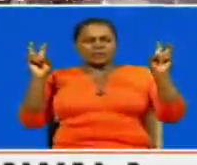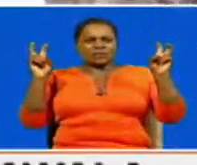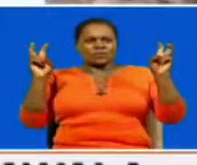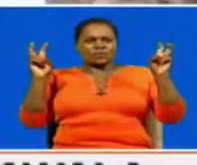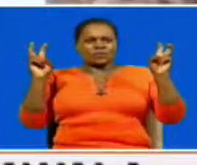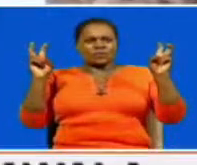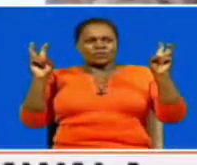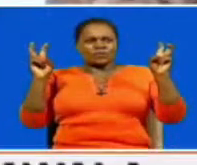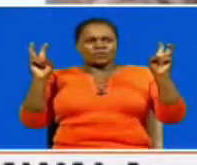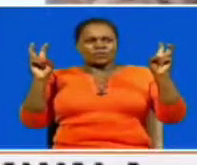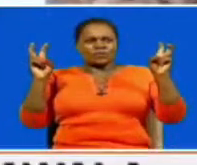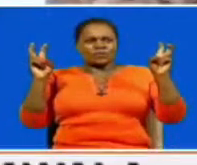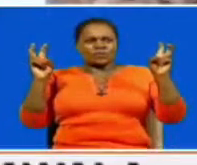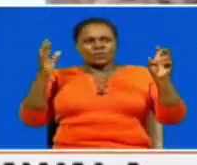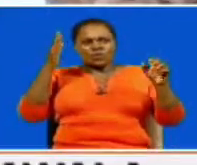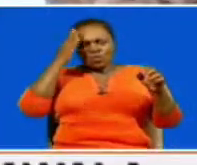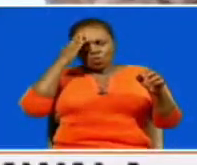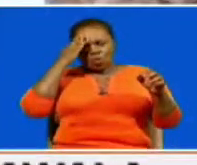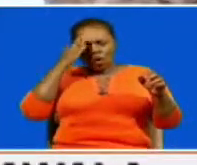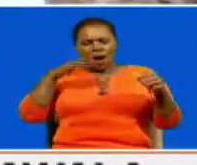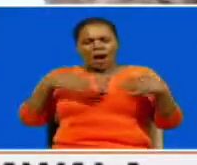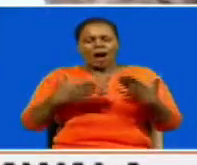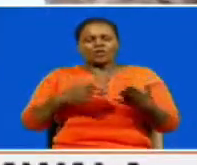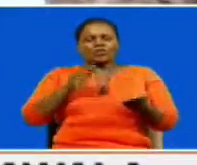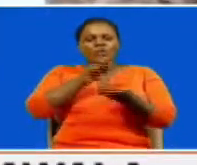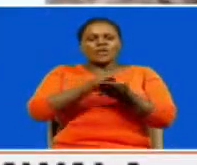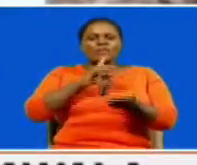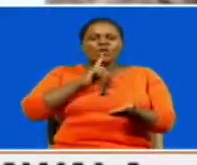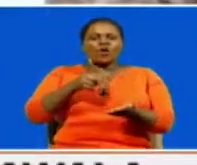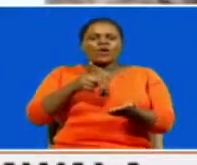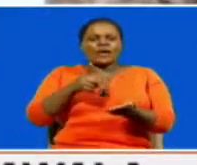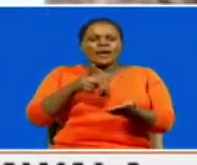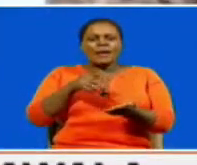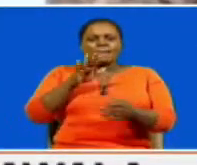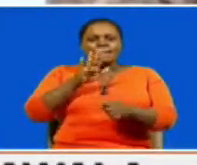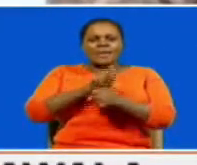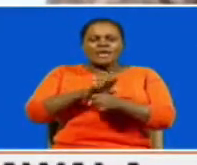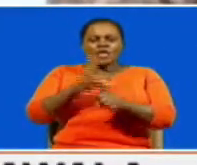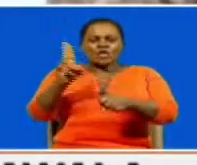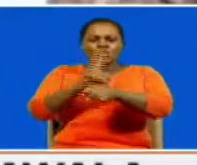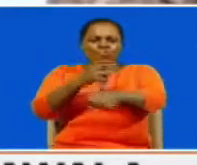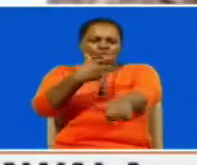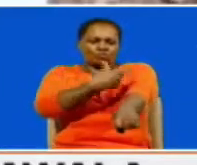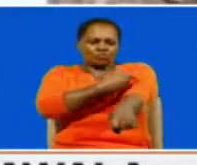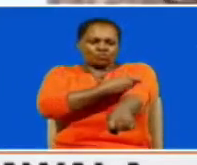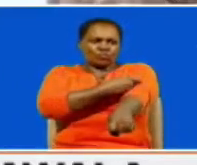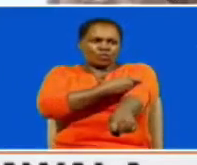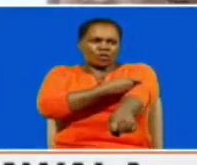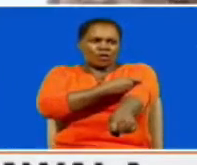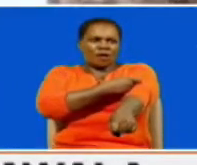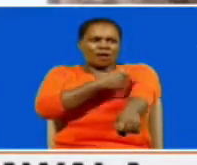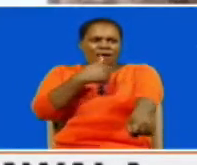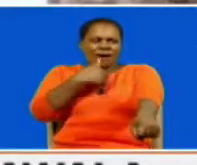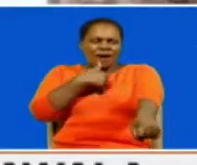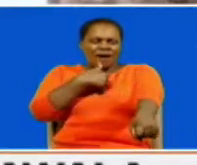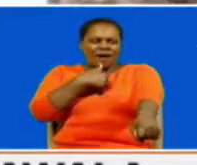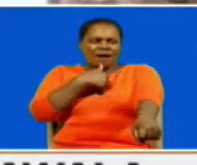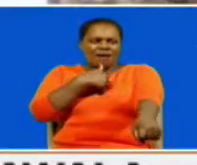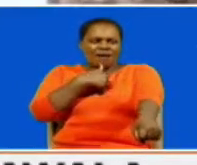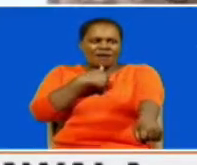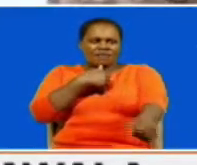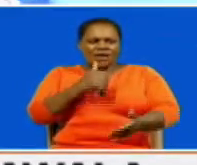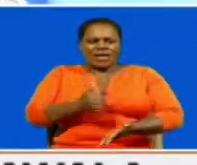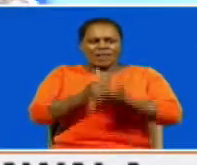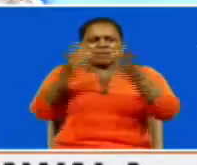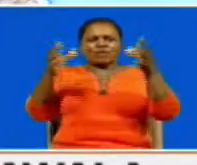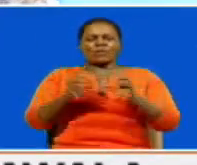waweke bidii sana kujua ku keep order in the community kwa sababu wengi wanatumia madawa. Wanakuwa hawana faida